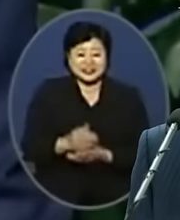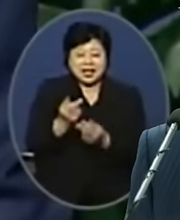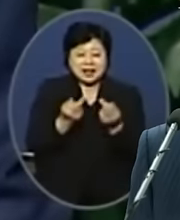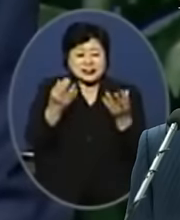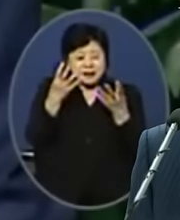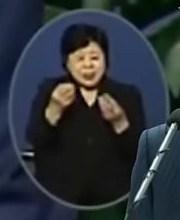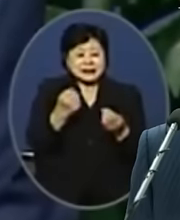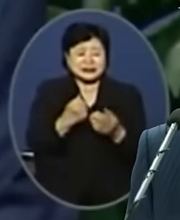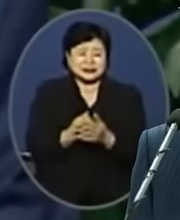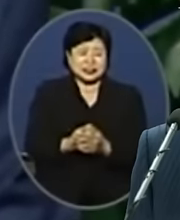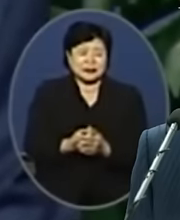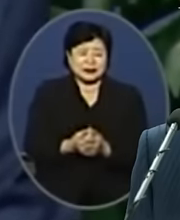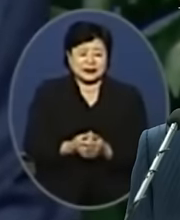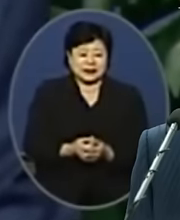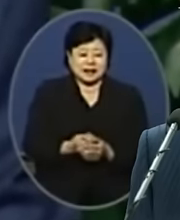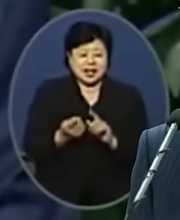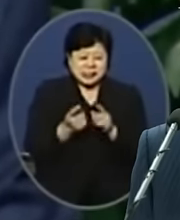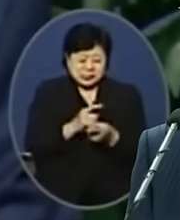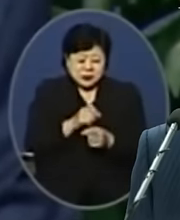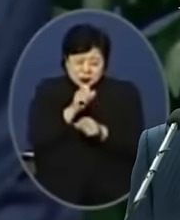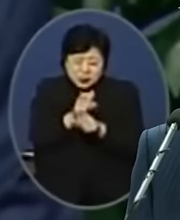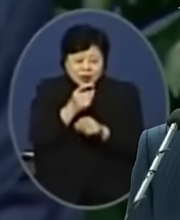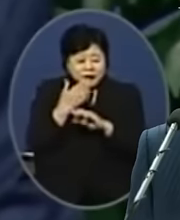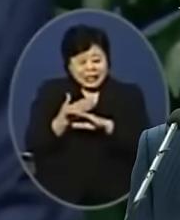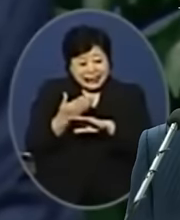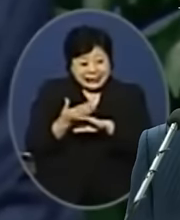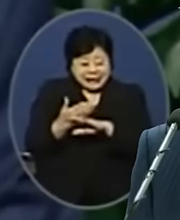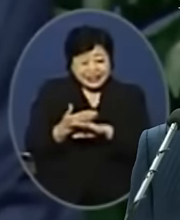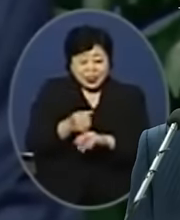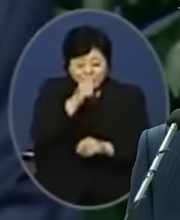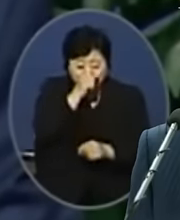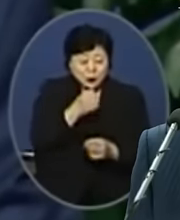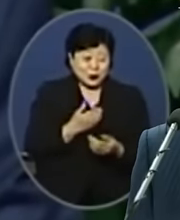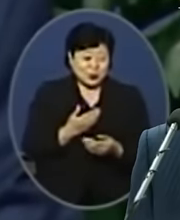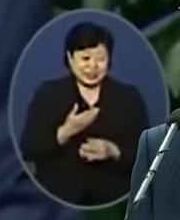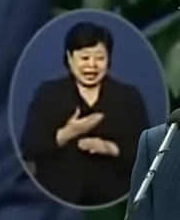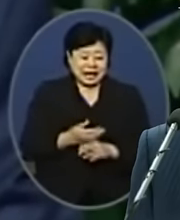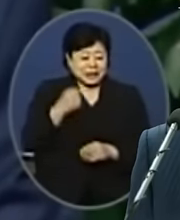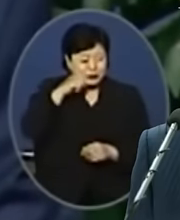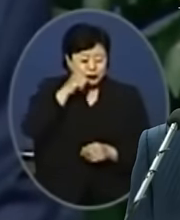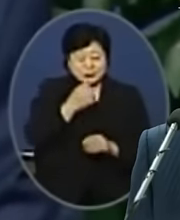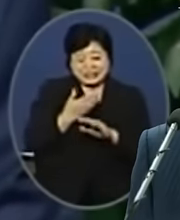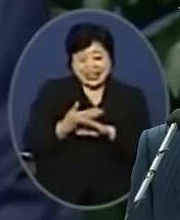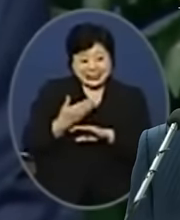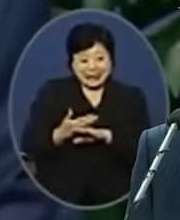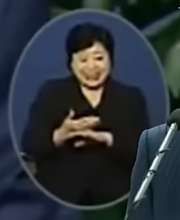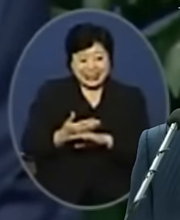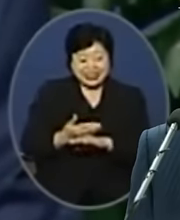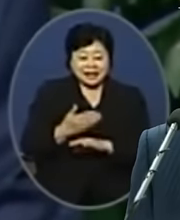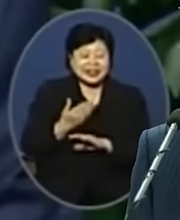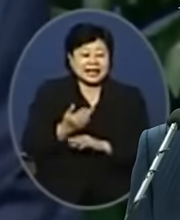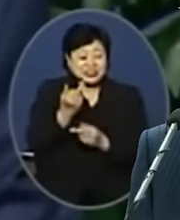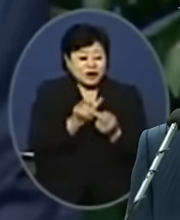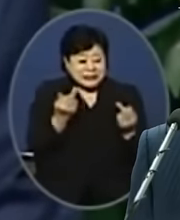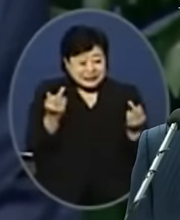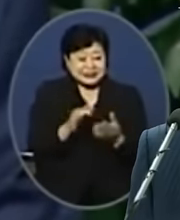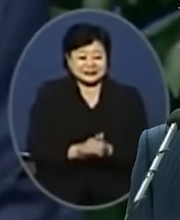형제들이 많으면 각각 성격이 다 다르고 좋아하는 일도 다르고 취미도 다르지만 다른 형제들은